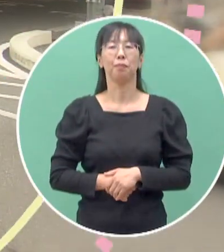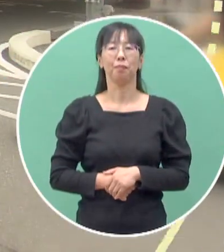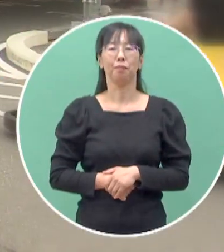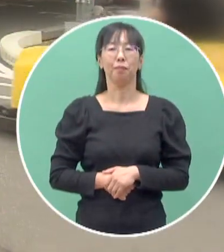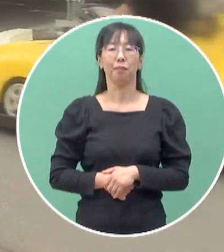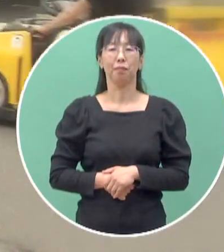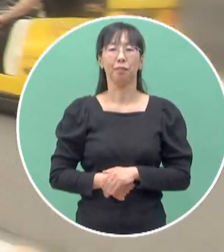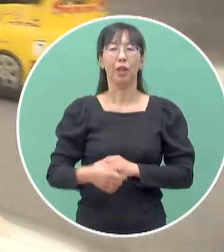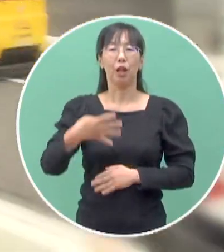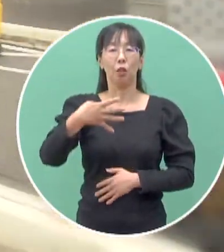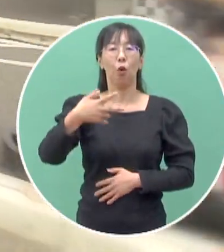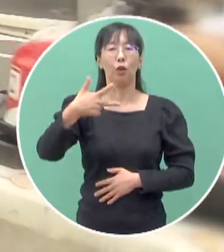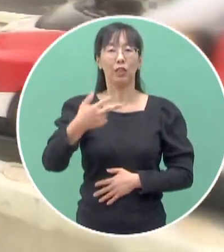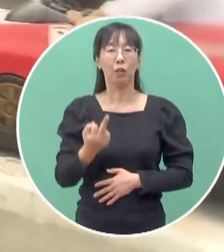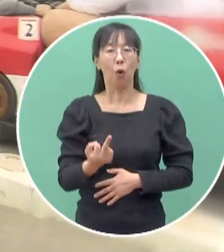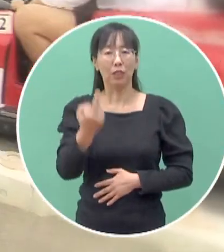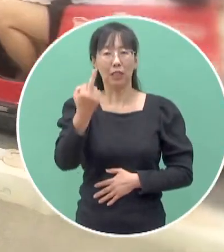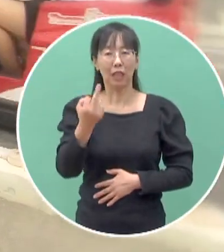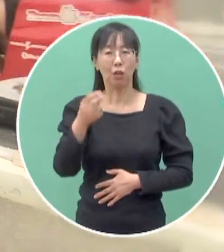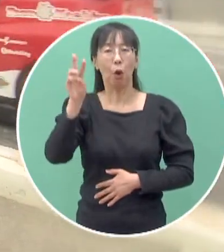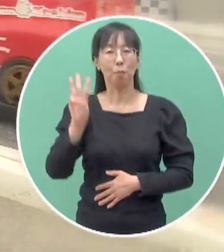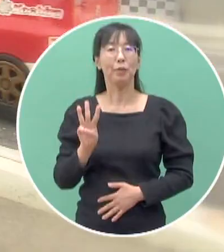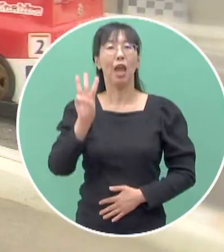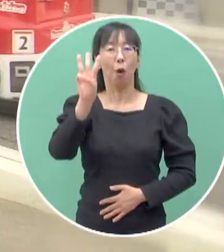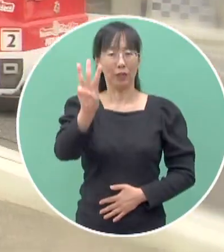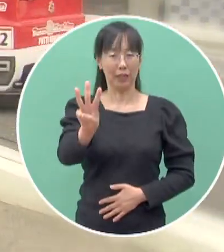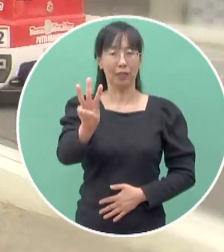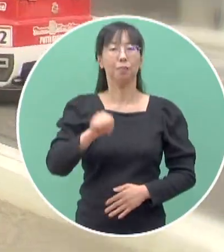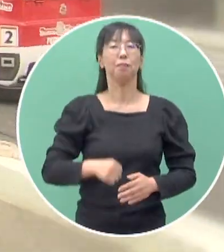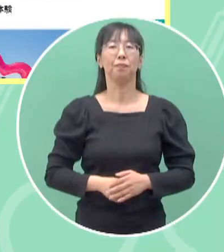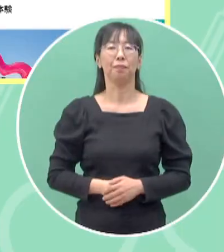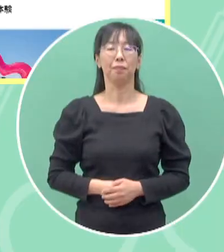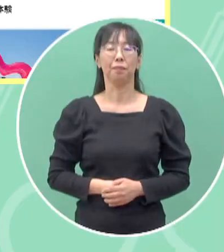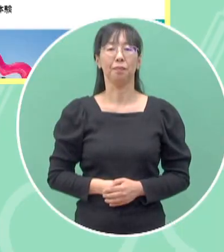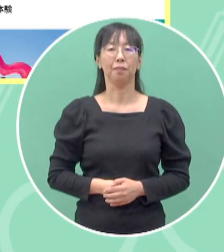よしお兄さんの見栄推し。